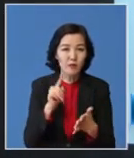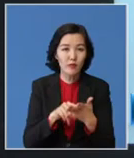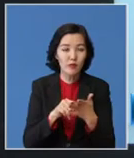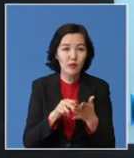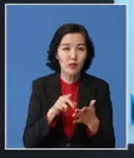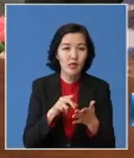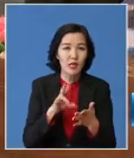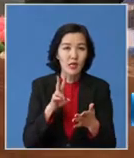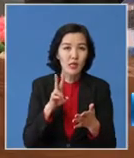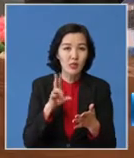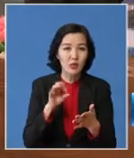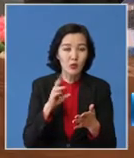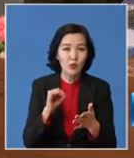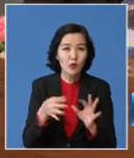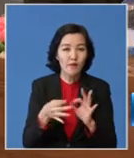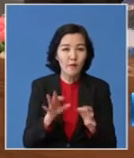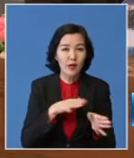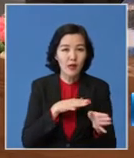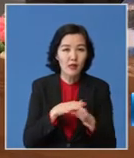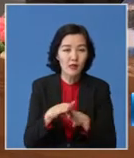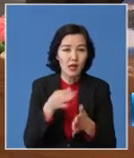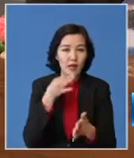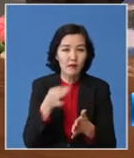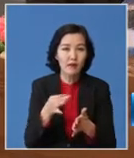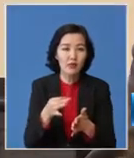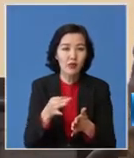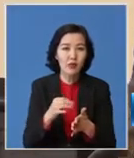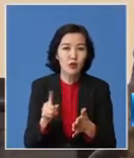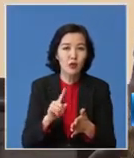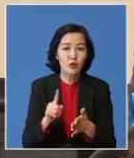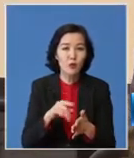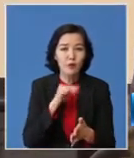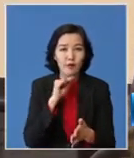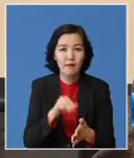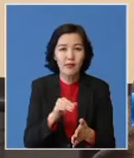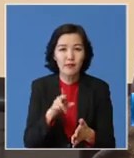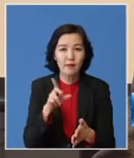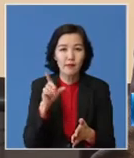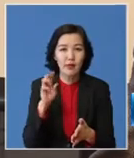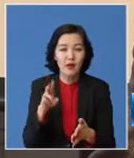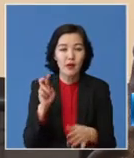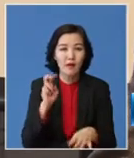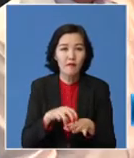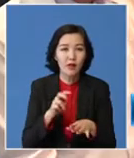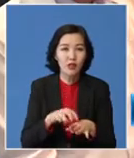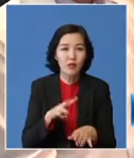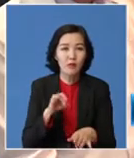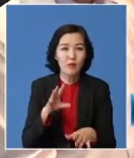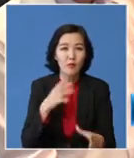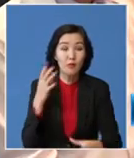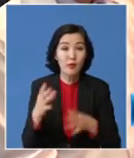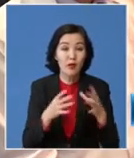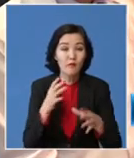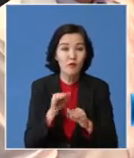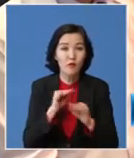вопрос Пэк Нам Сон дал вполне исчерпывающие ответы. Отметим, что профессор Пэк – врач-мамолог мирового